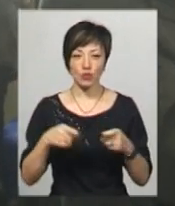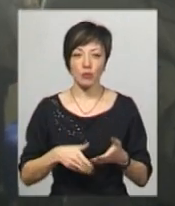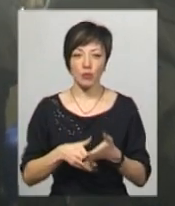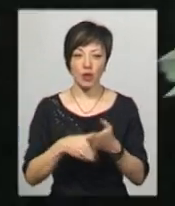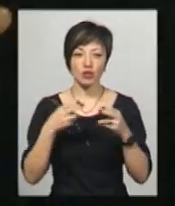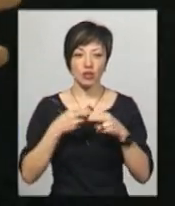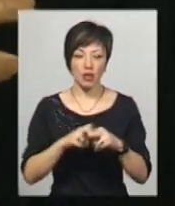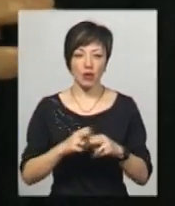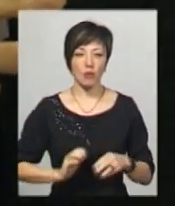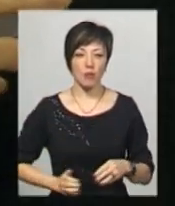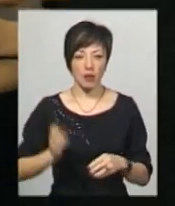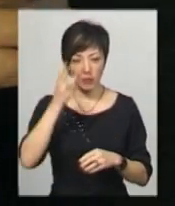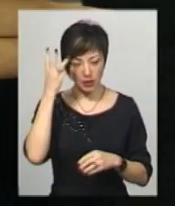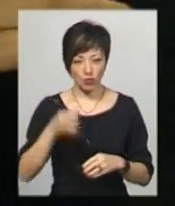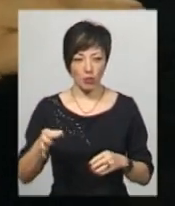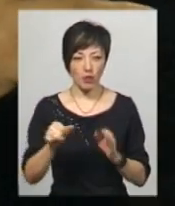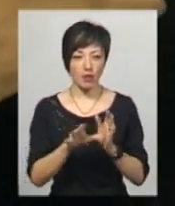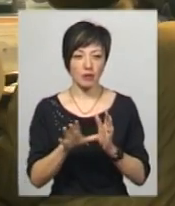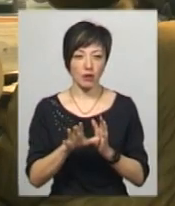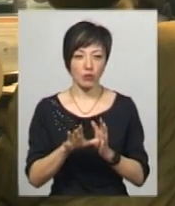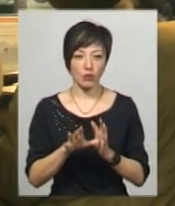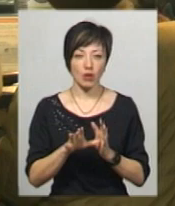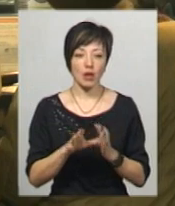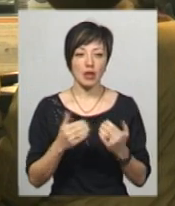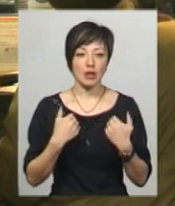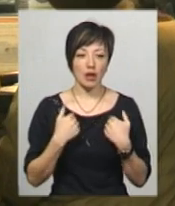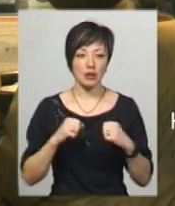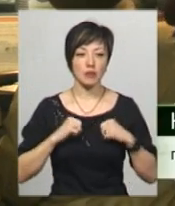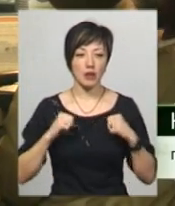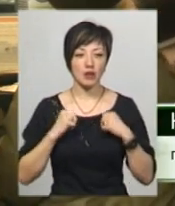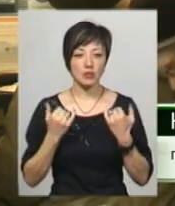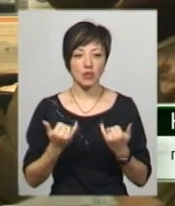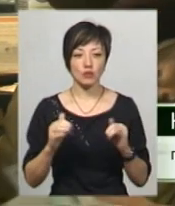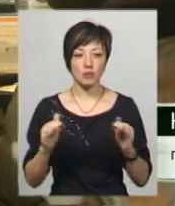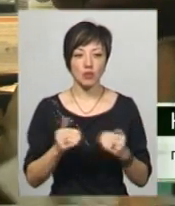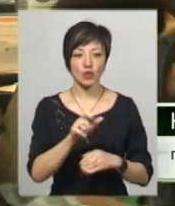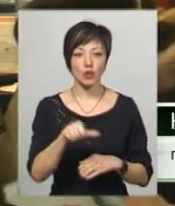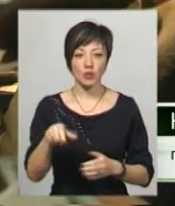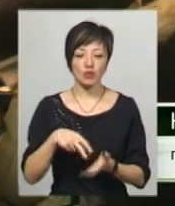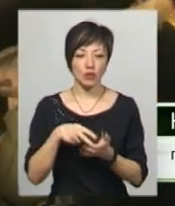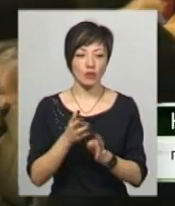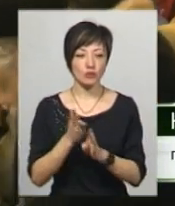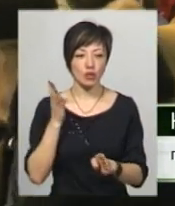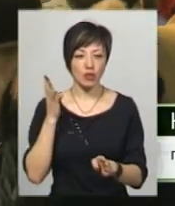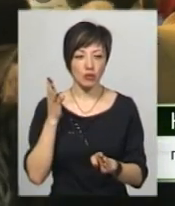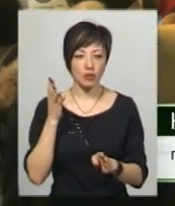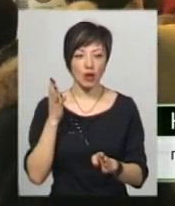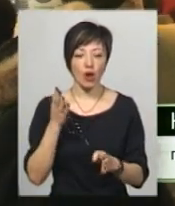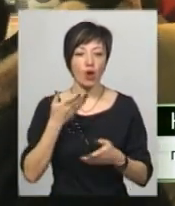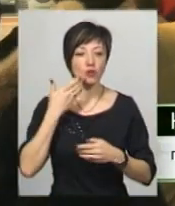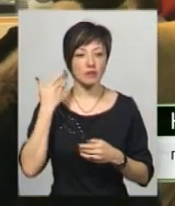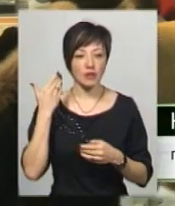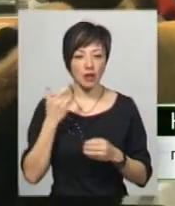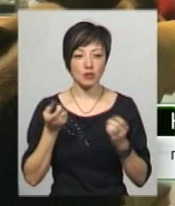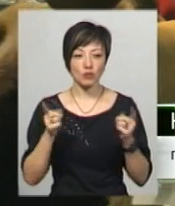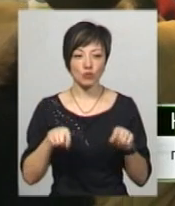інженер від компанії «Хмельницькобленерго» Юрій Федоришин. Я намагаюся зараз, щоб менше людей стояло в черзі до оператора, розвантажити,